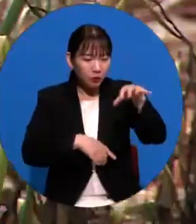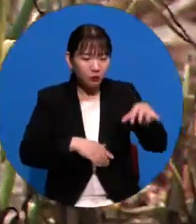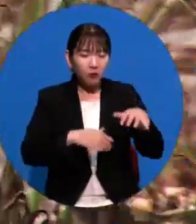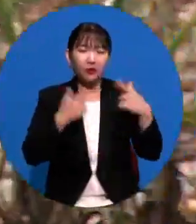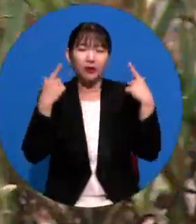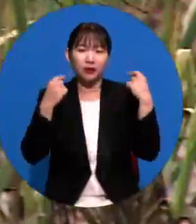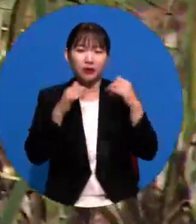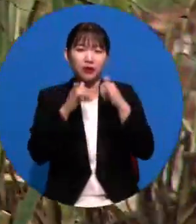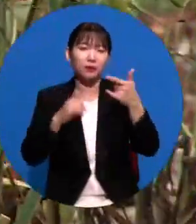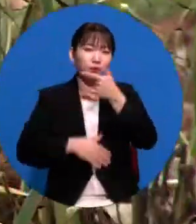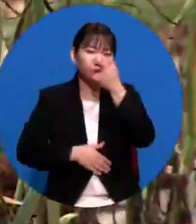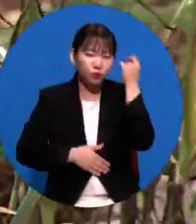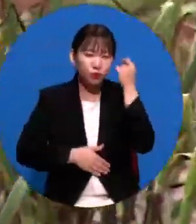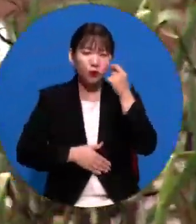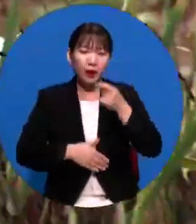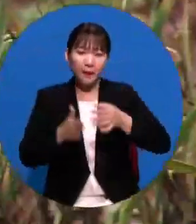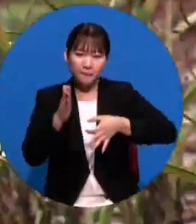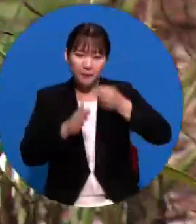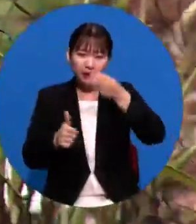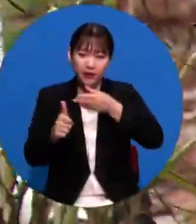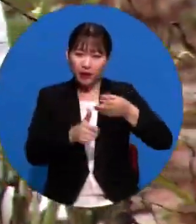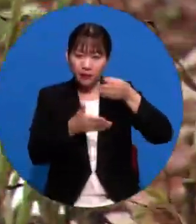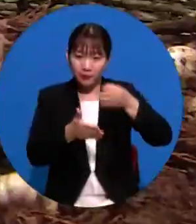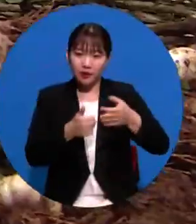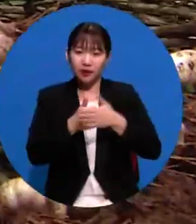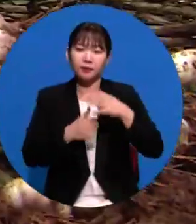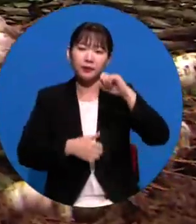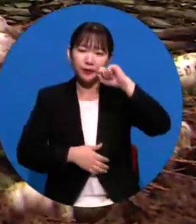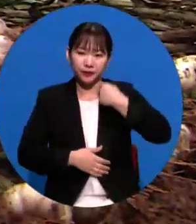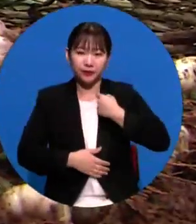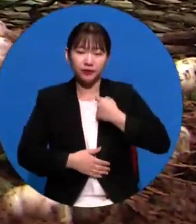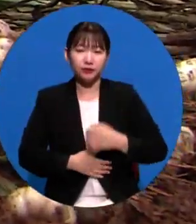인력난과 높은 인건비에 어려움을 겪고 있습니다. MBC 뉴스 안준호입니다.